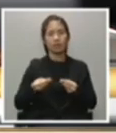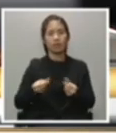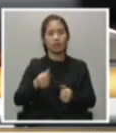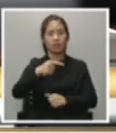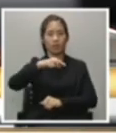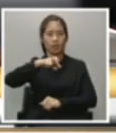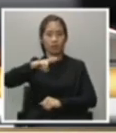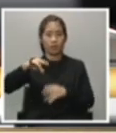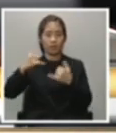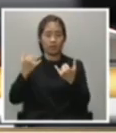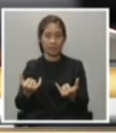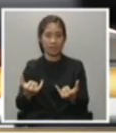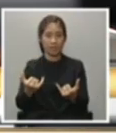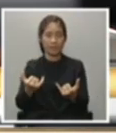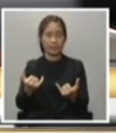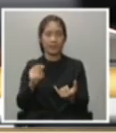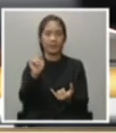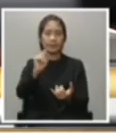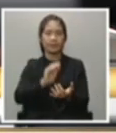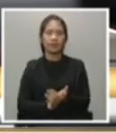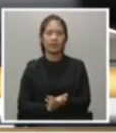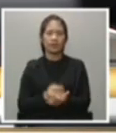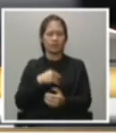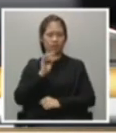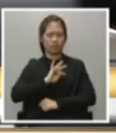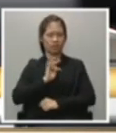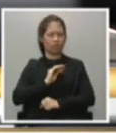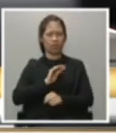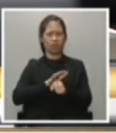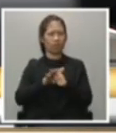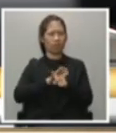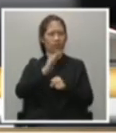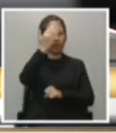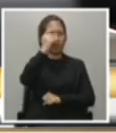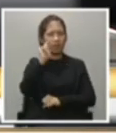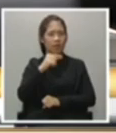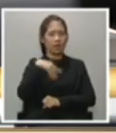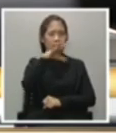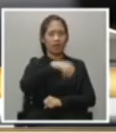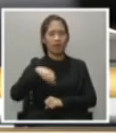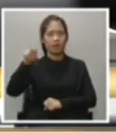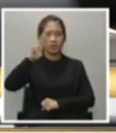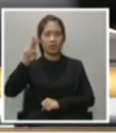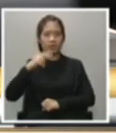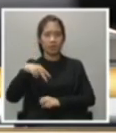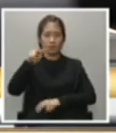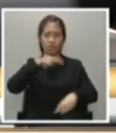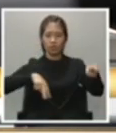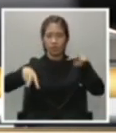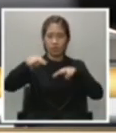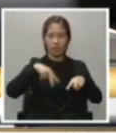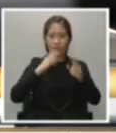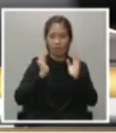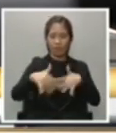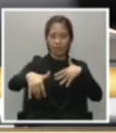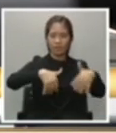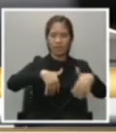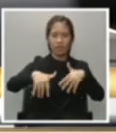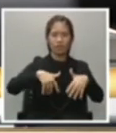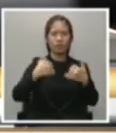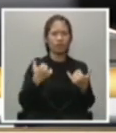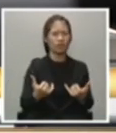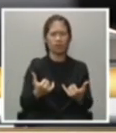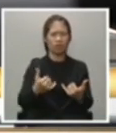บ.ฉบับนี้ก็คือมันไม่สมควรที่จะมาใช้เพื่อที่จะกำกับคนตัวเล็กตัวน้อยในเวล